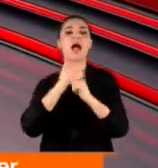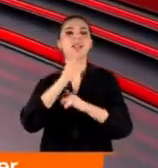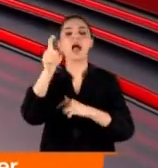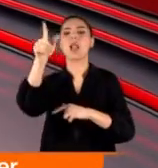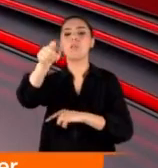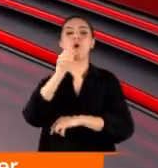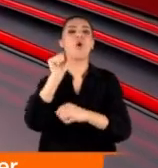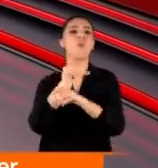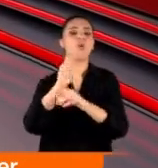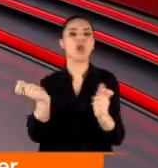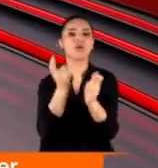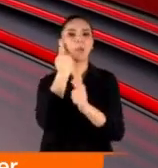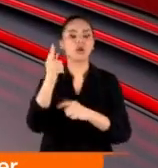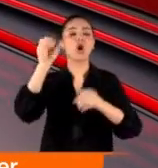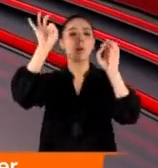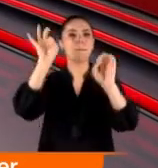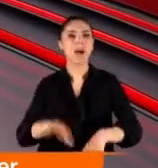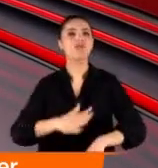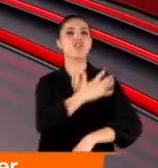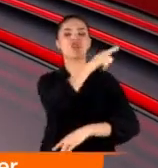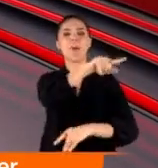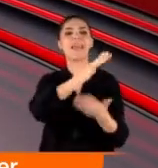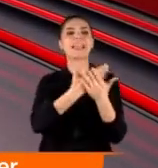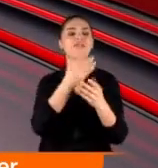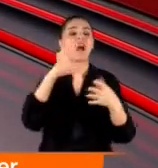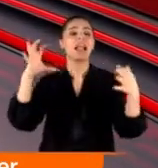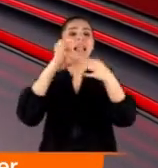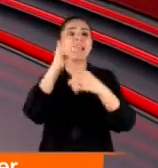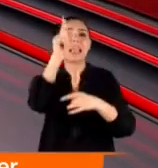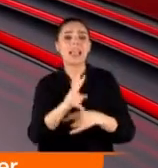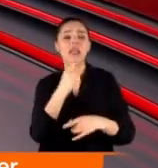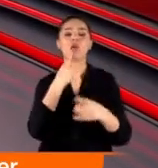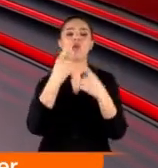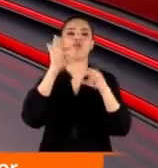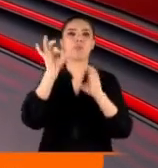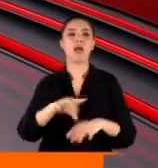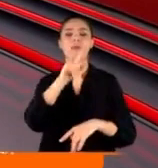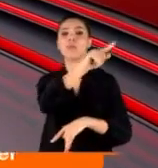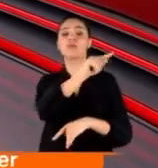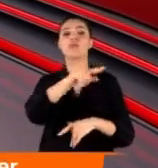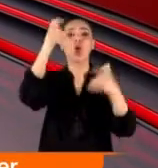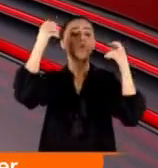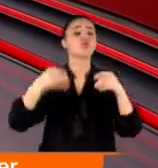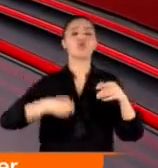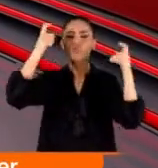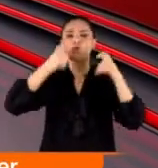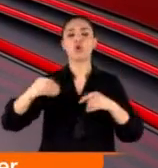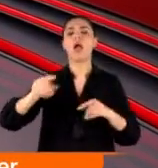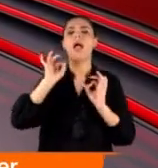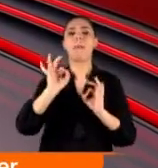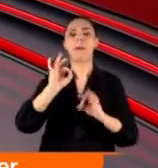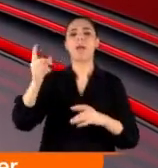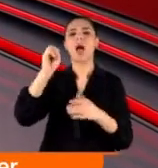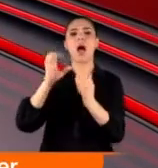başladı. CHP'deki istifalar için ilk kez konuştu. Ayaklarına taş değse AK Parti'yi suçluyorlar dedi. CHP'nin Atatürk'ten